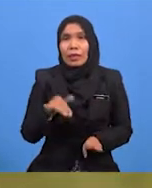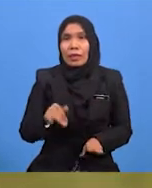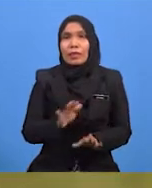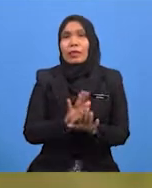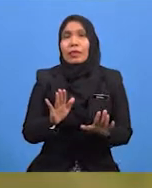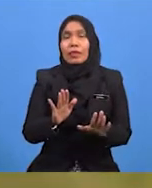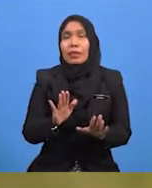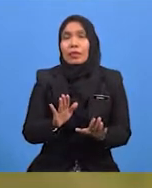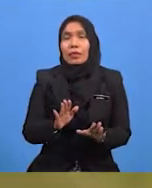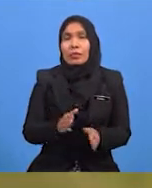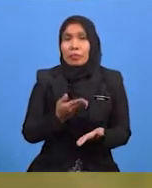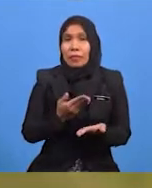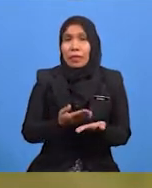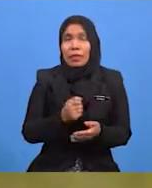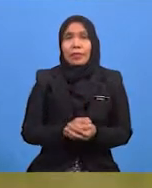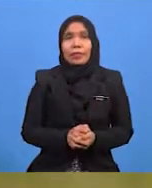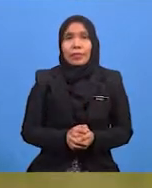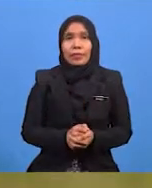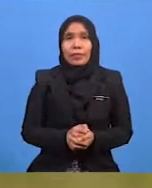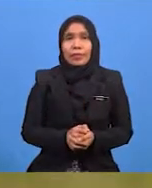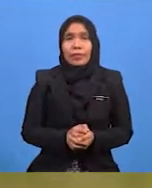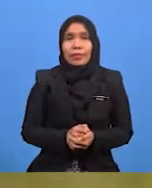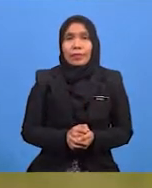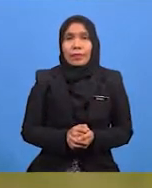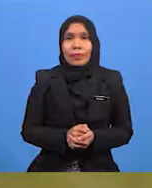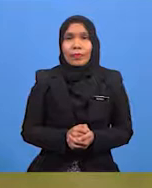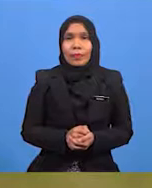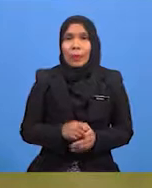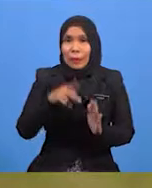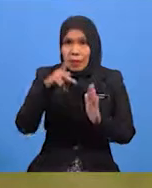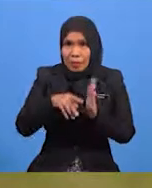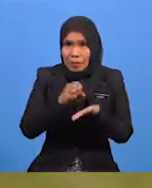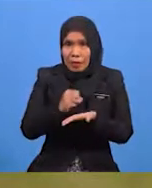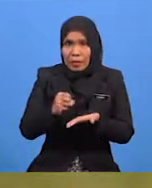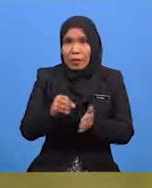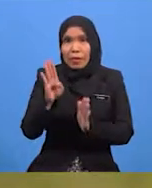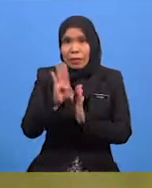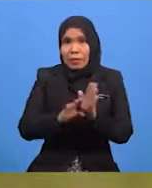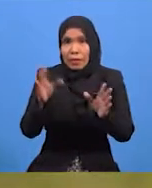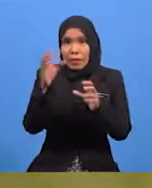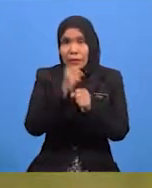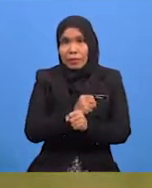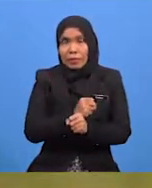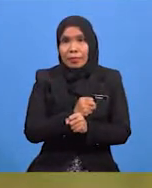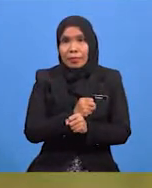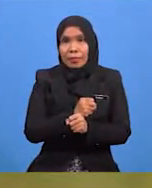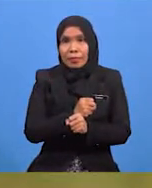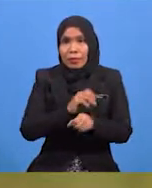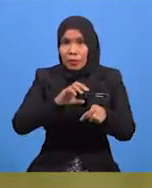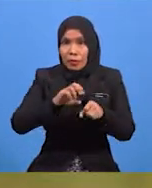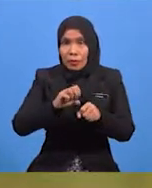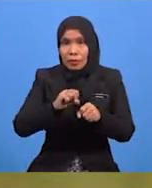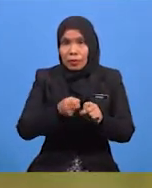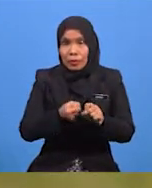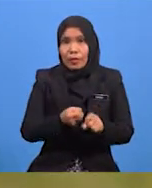yang tersebar luas. Oleh itu, penyajak berharap agar anaknya